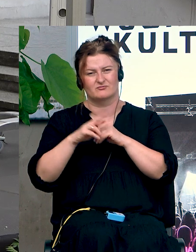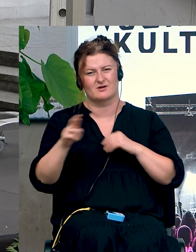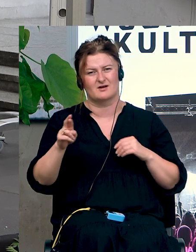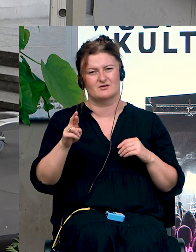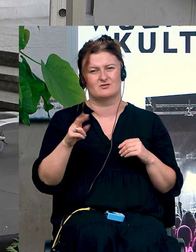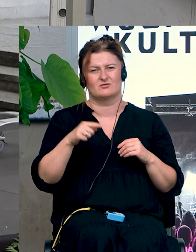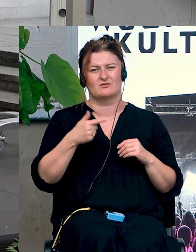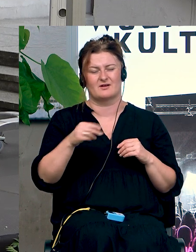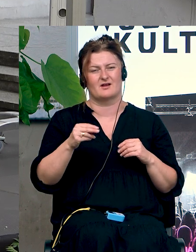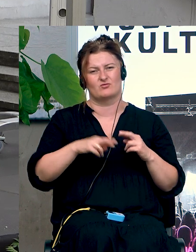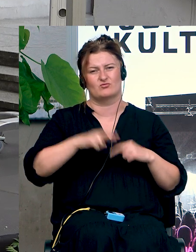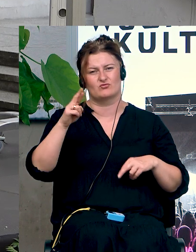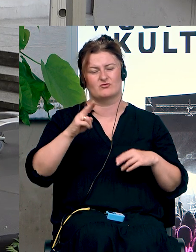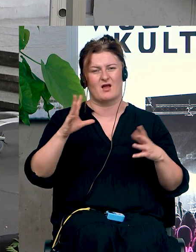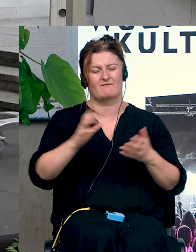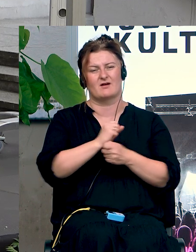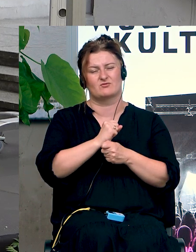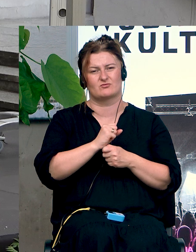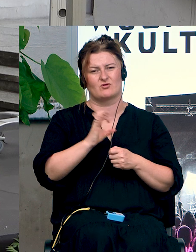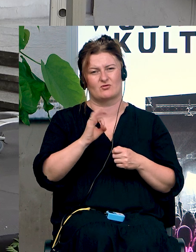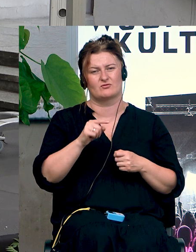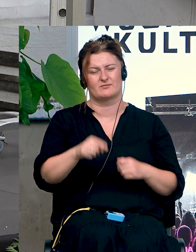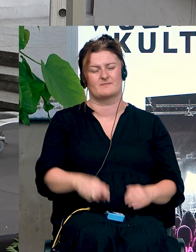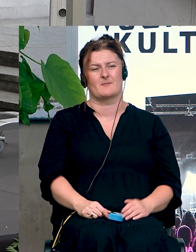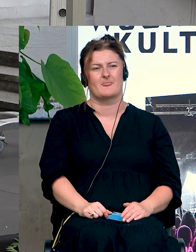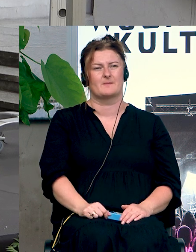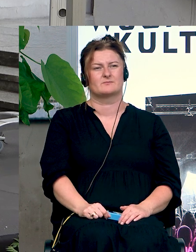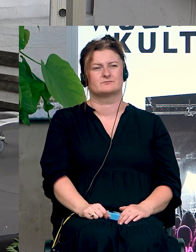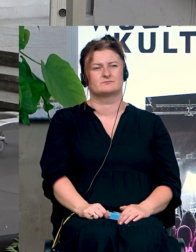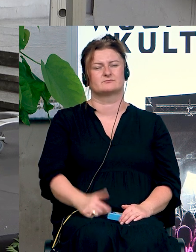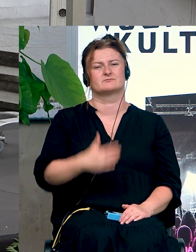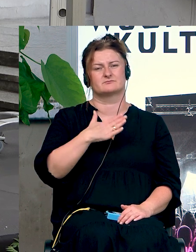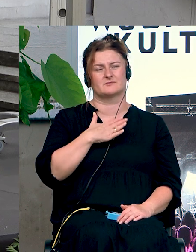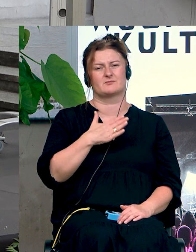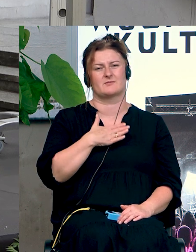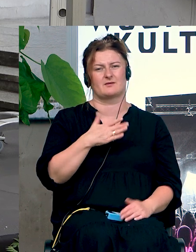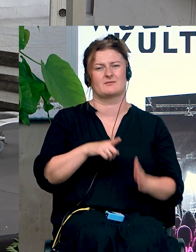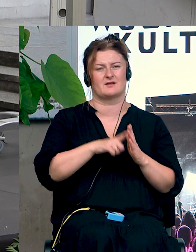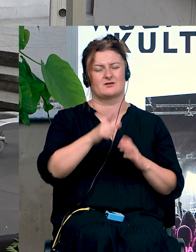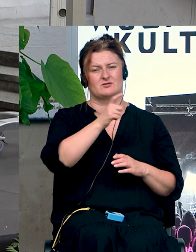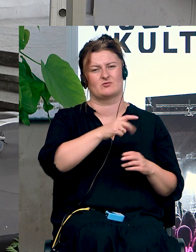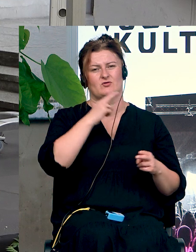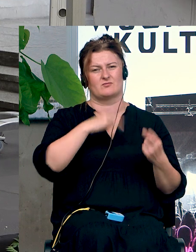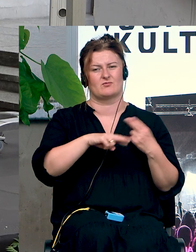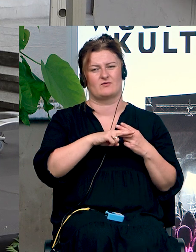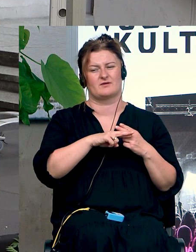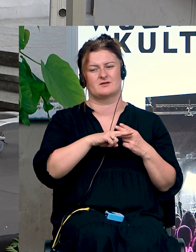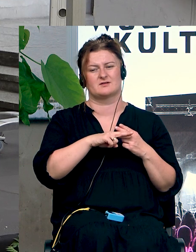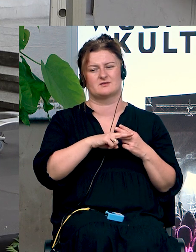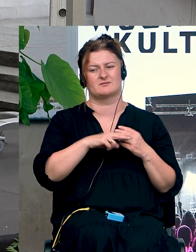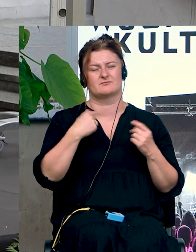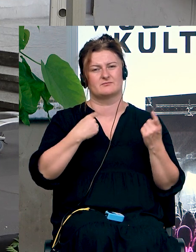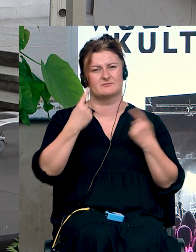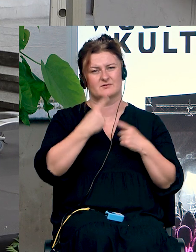jest, różne są awantury o to. Nie wyprawdowuj się, ja mam dla ciebie odpowiedź. Okej. Okay. Ja думаю, rosyjska kultura дуже